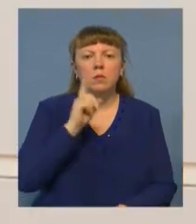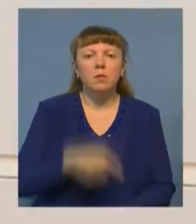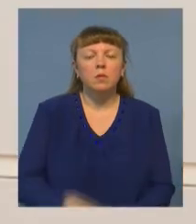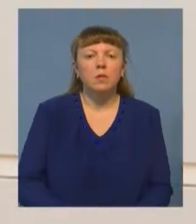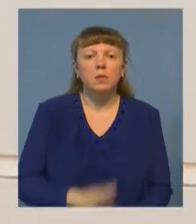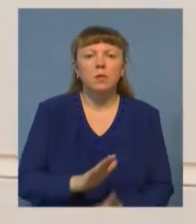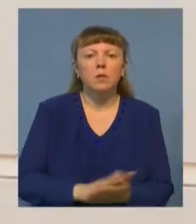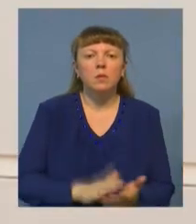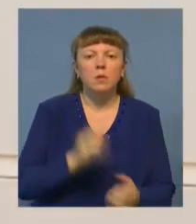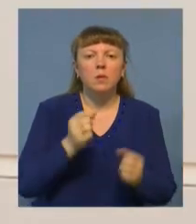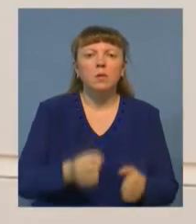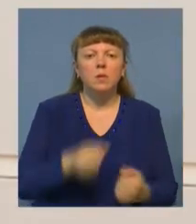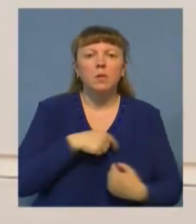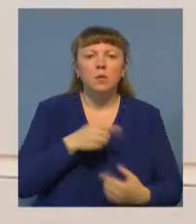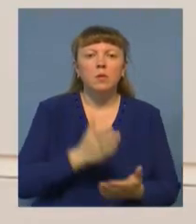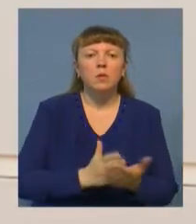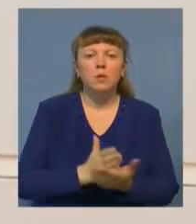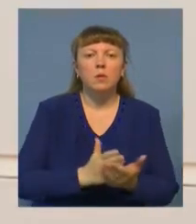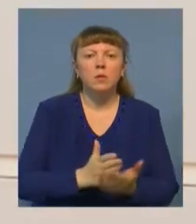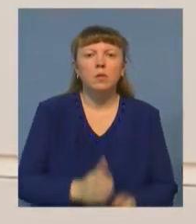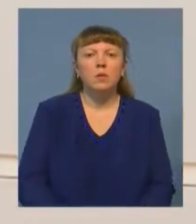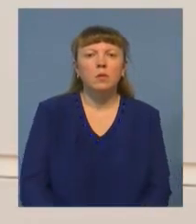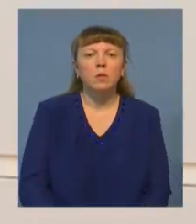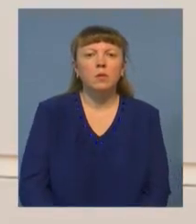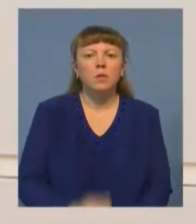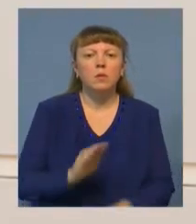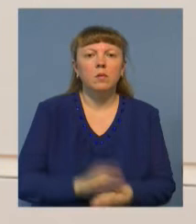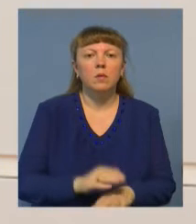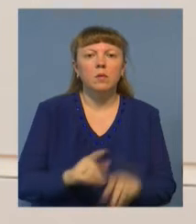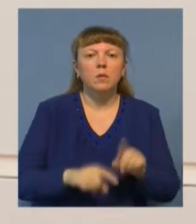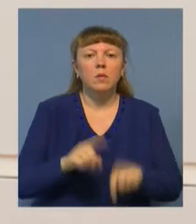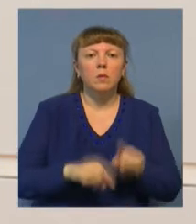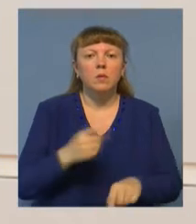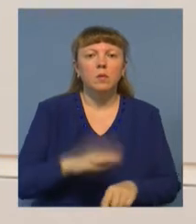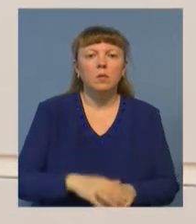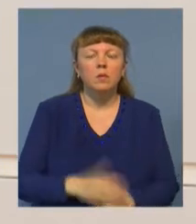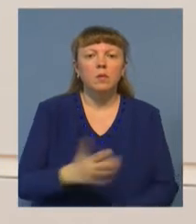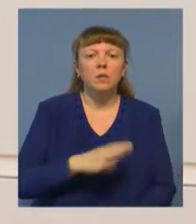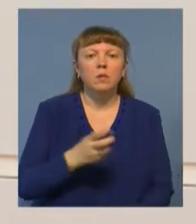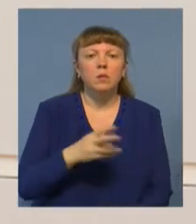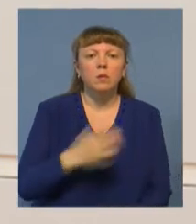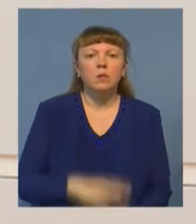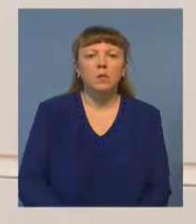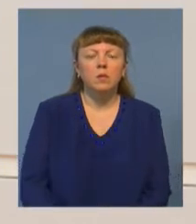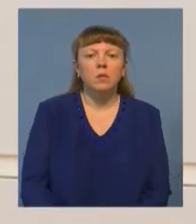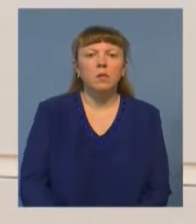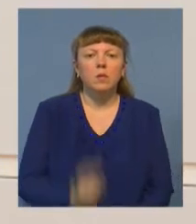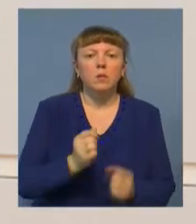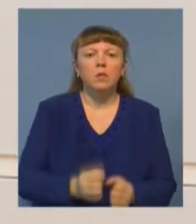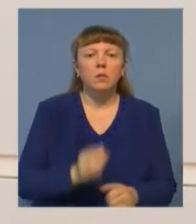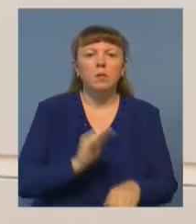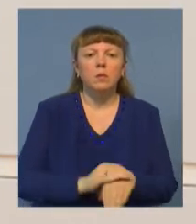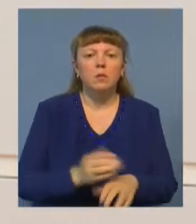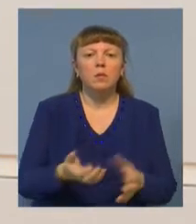это заявление об установлении трудового стажа, установление факта родственных отношений, нахождение на иждивении, установление